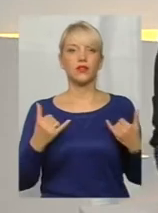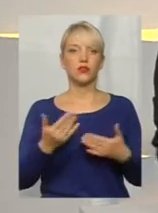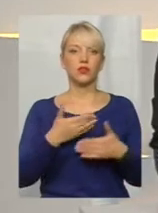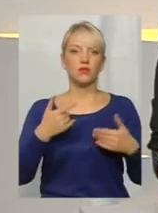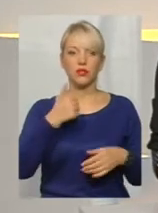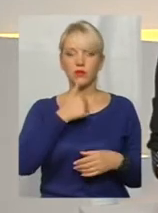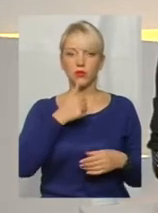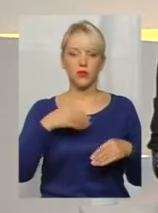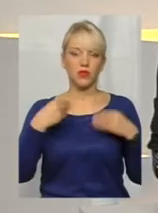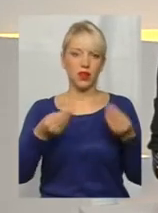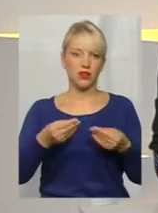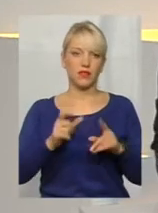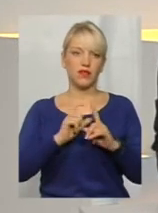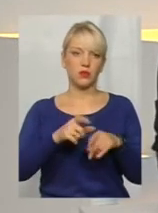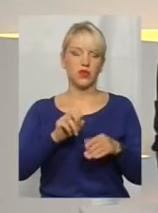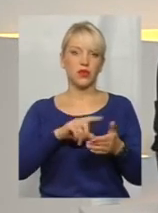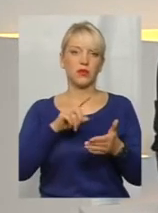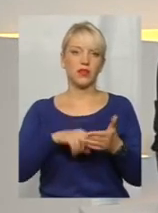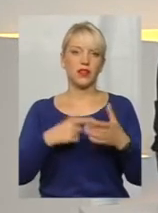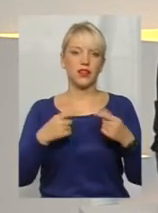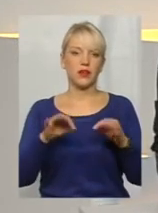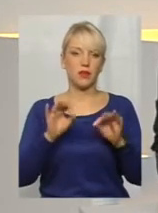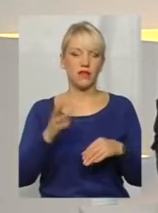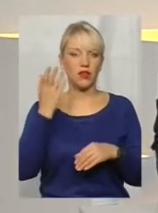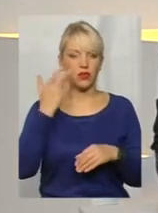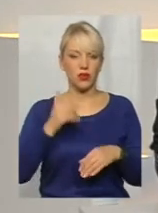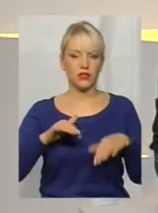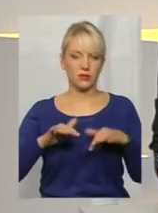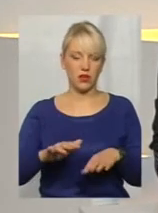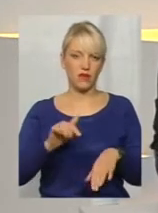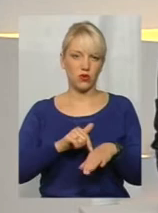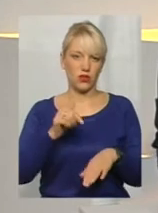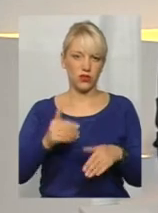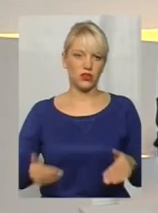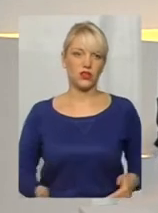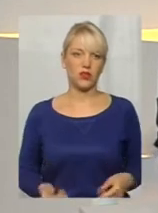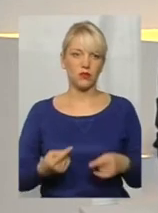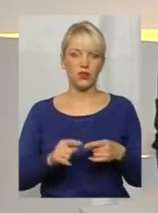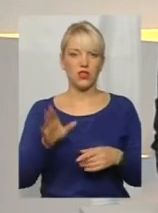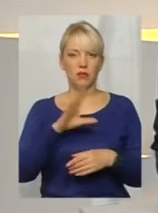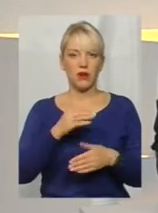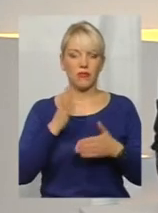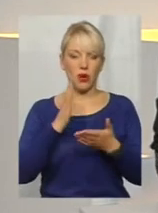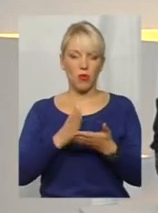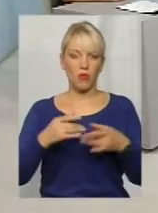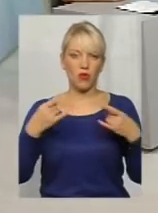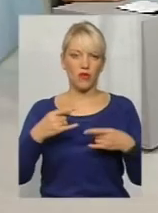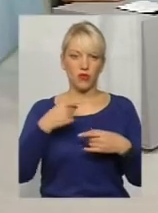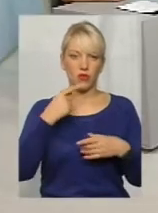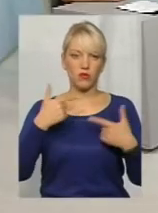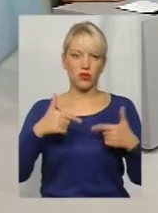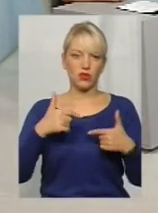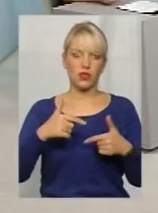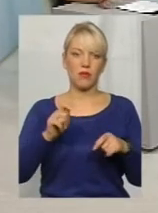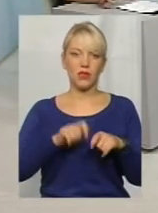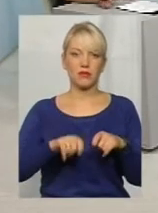спробуємо дати відповідь на питання, де правда, коли справа торкається життя. Оце, про це у прямому ефірі говоримо з гостями та експертами